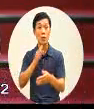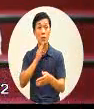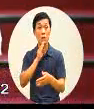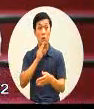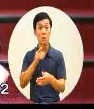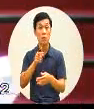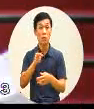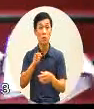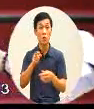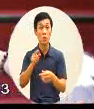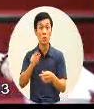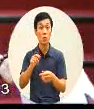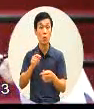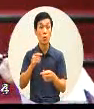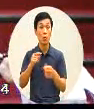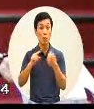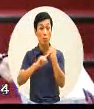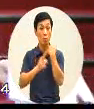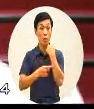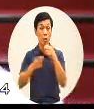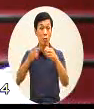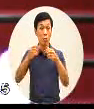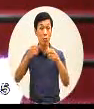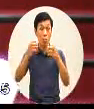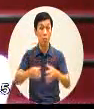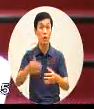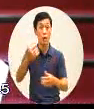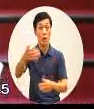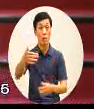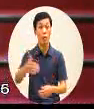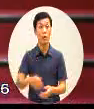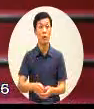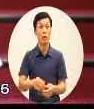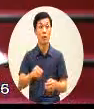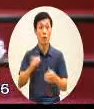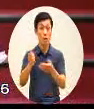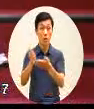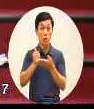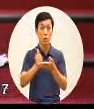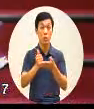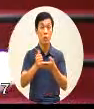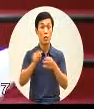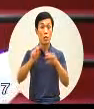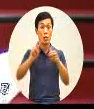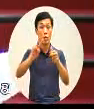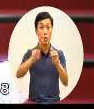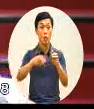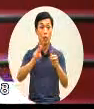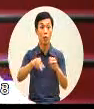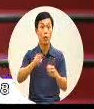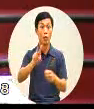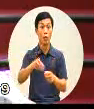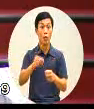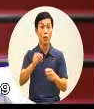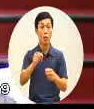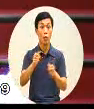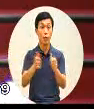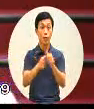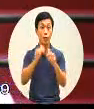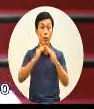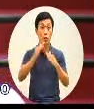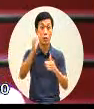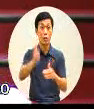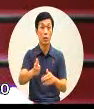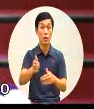理。办法还没出来，那我们的前副刘副市长哦，是不是这部分就要你来讲一下？伊